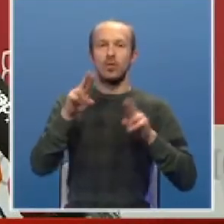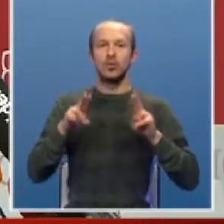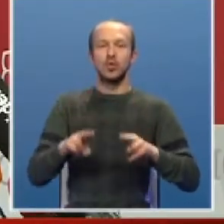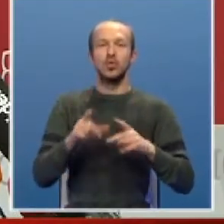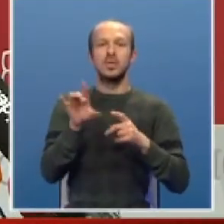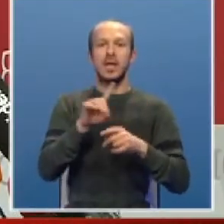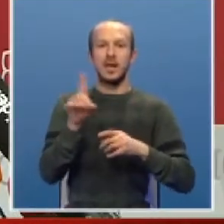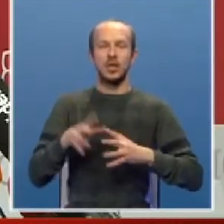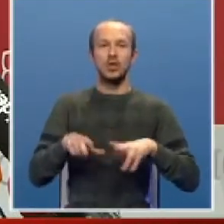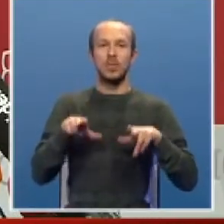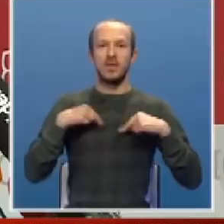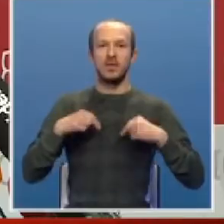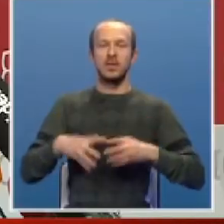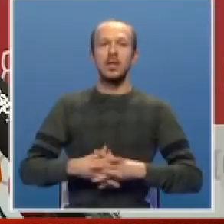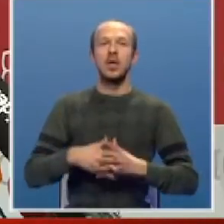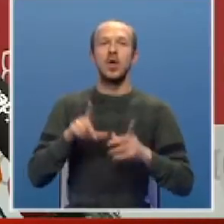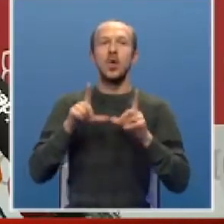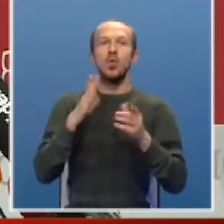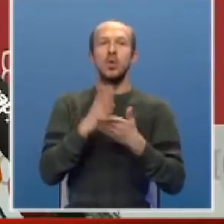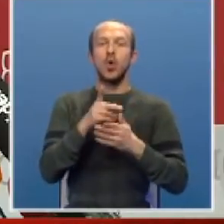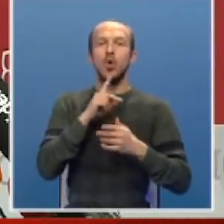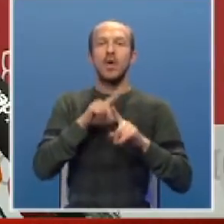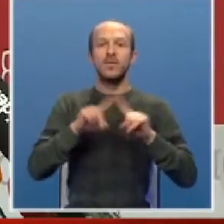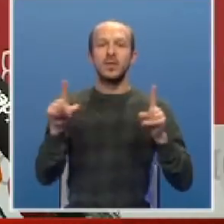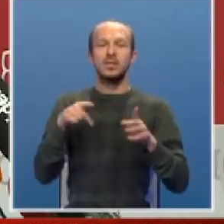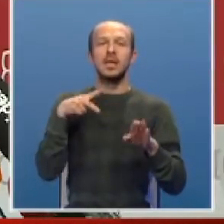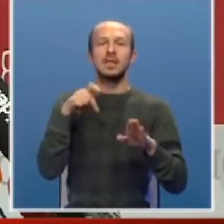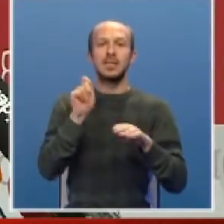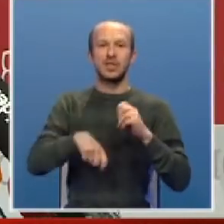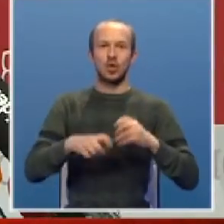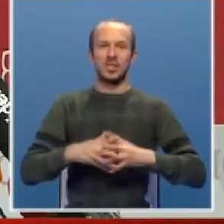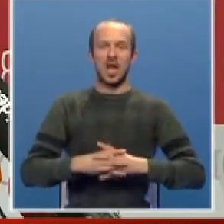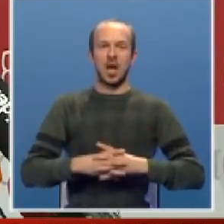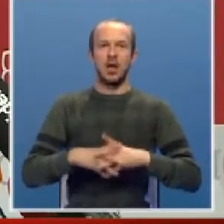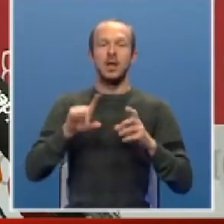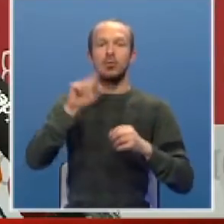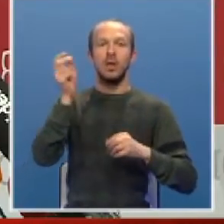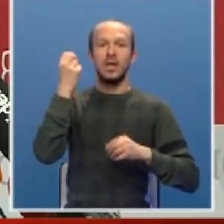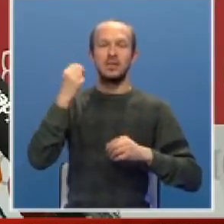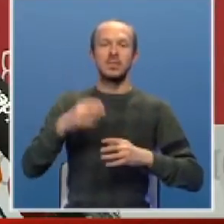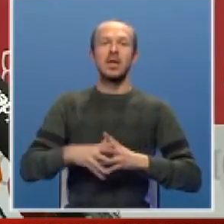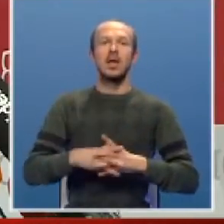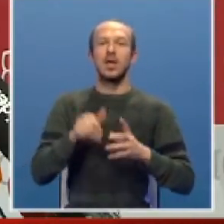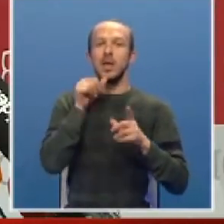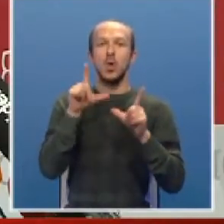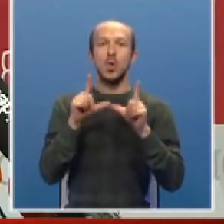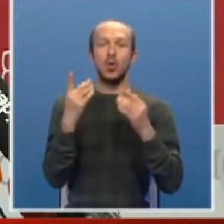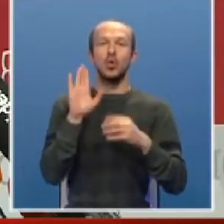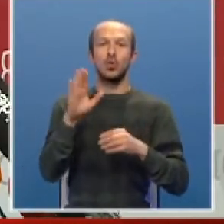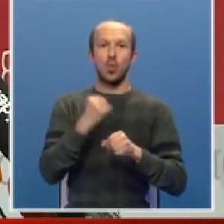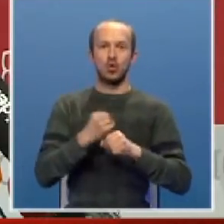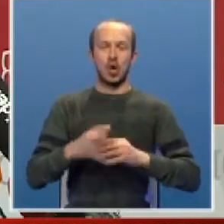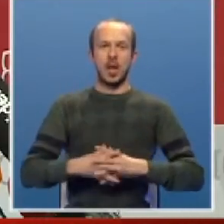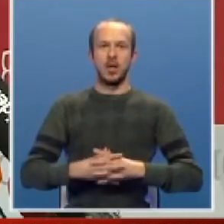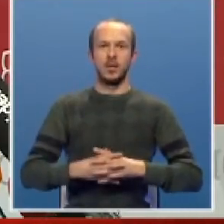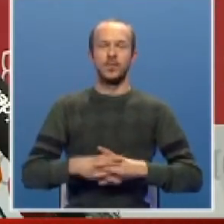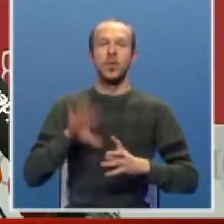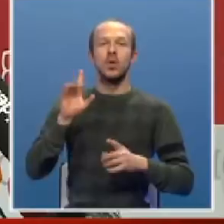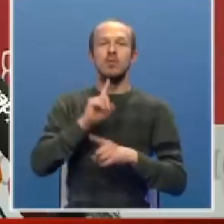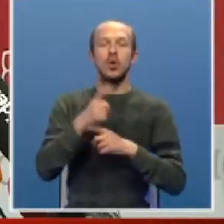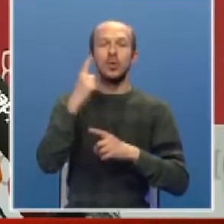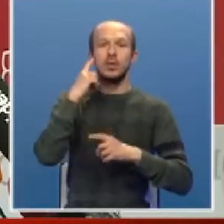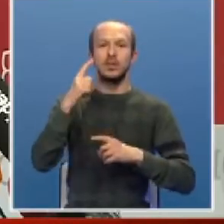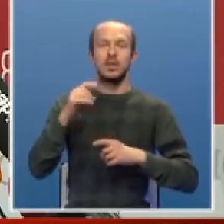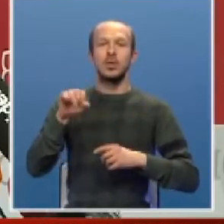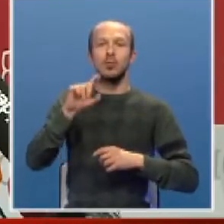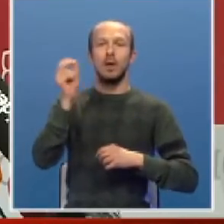se neće prihvatiti svaku, bilo koja vrsta sankcionisanja Republike Srpske i ukoliko se to učini, oni moraju da znaju